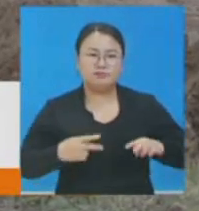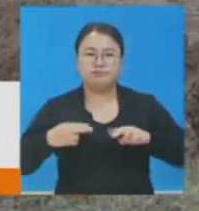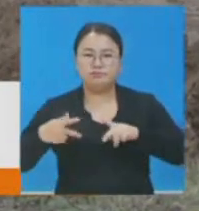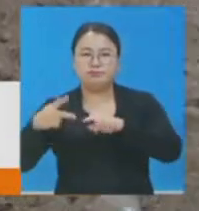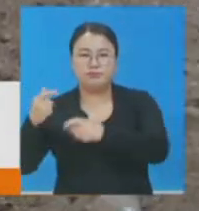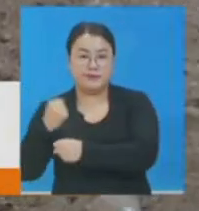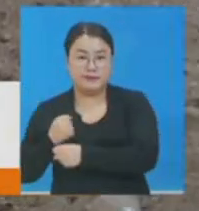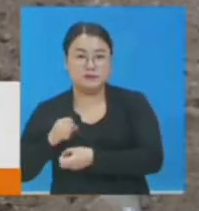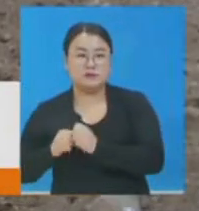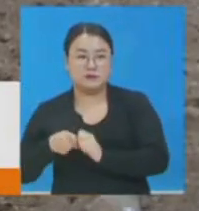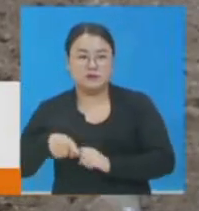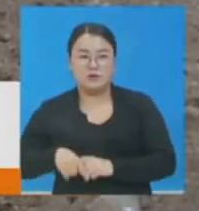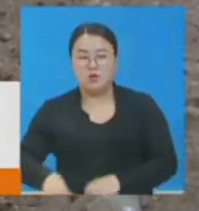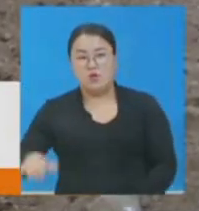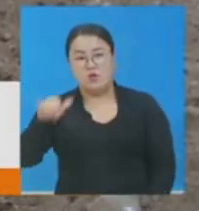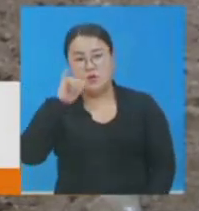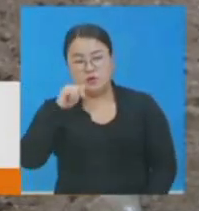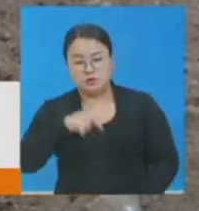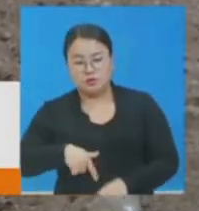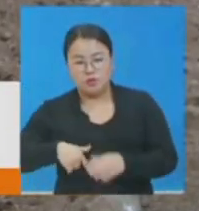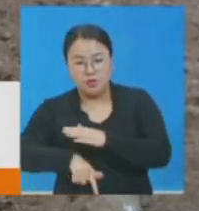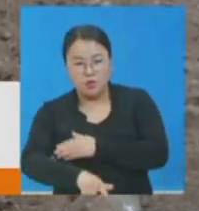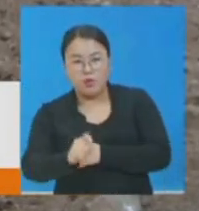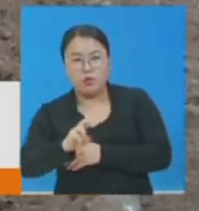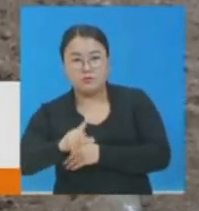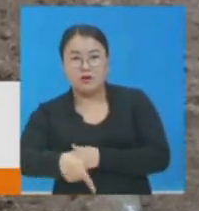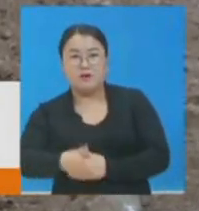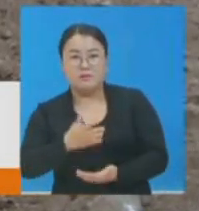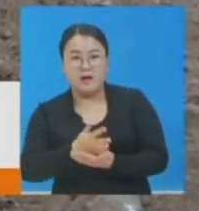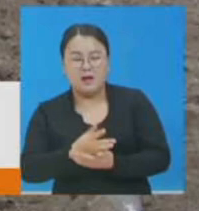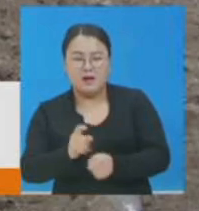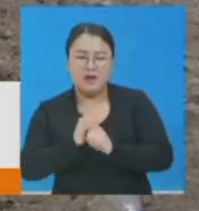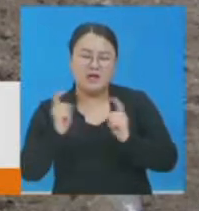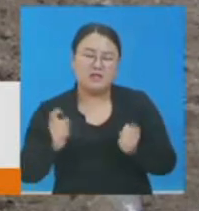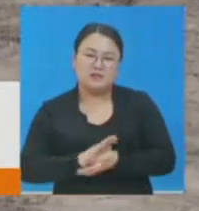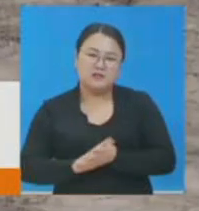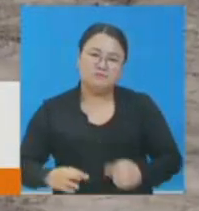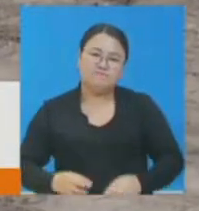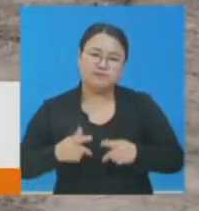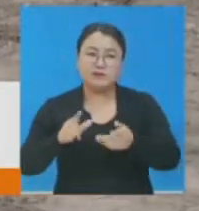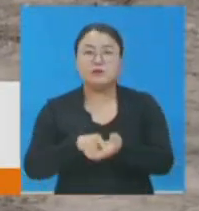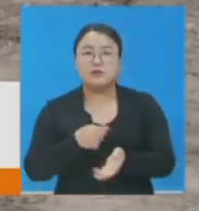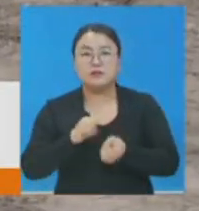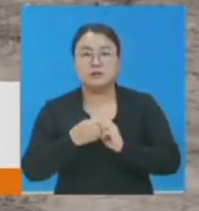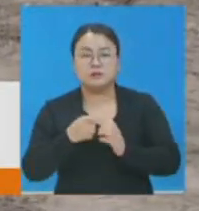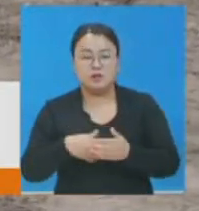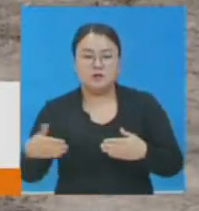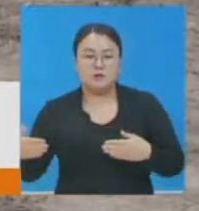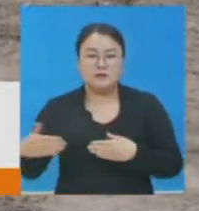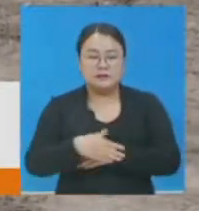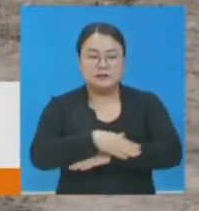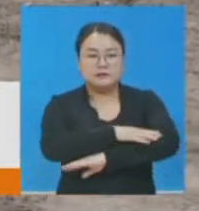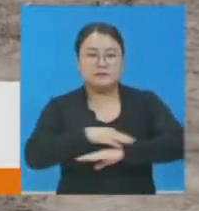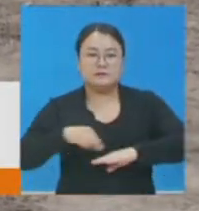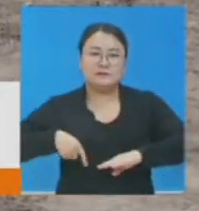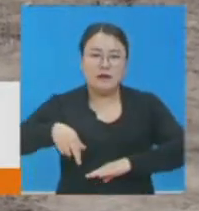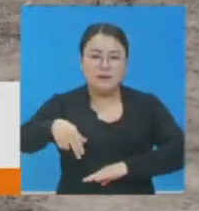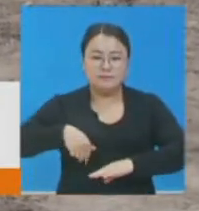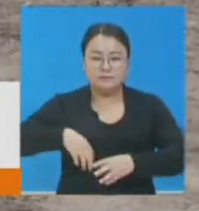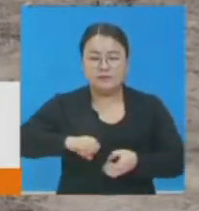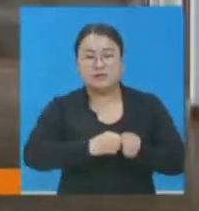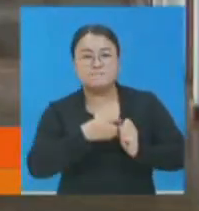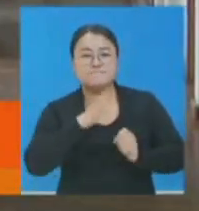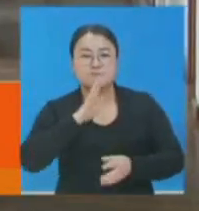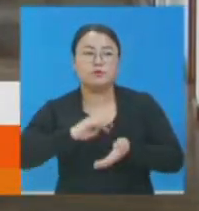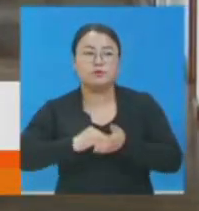байна. Тус газарт унтны их усрын гүний худаг байрладаг учраас хашааг шинжлэх шаардлага тулгарчээ. Харин дундуур нь явган хүн зорчих талбай ихэр